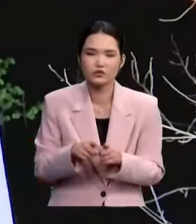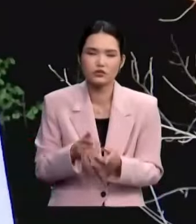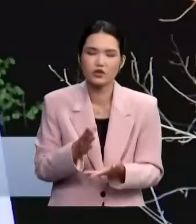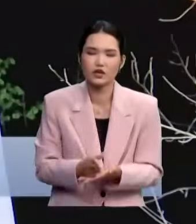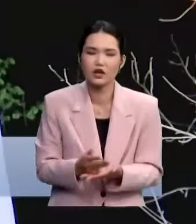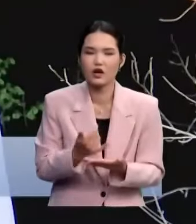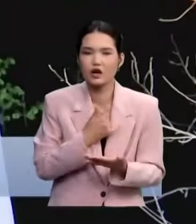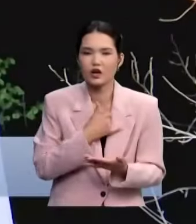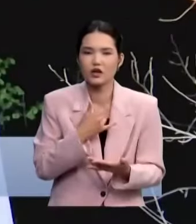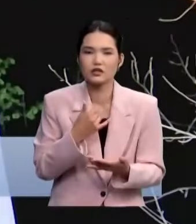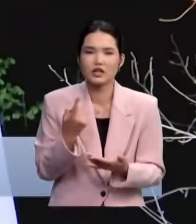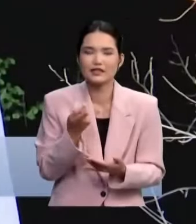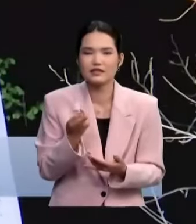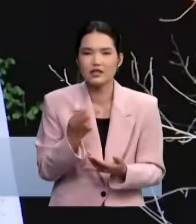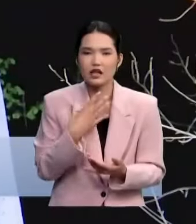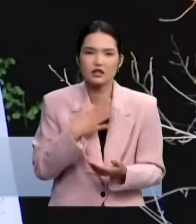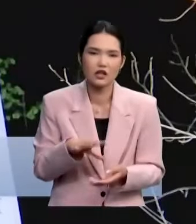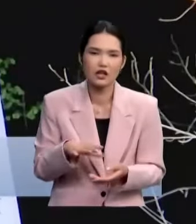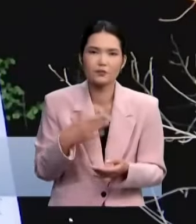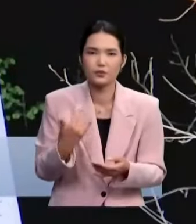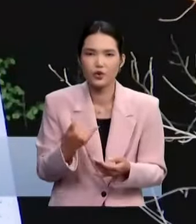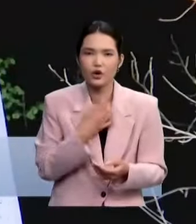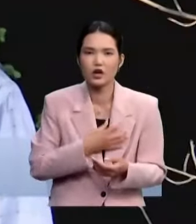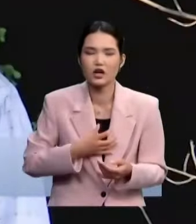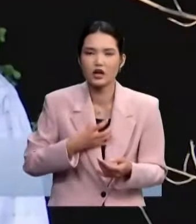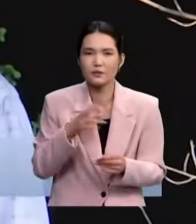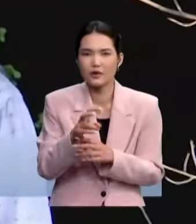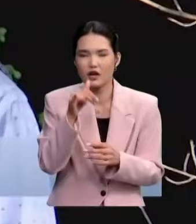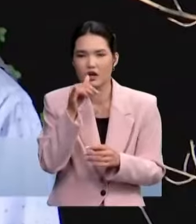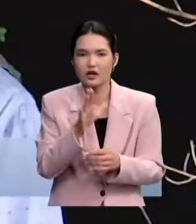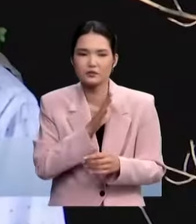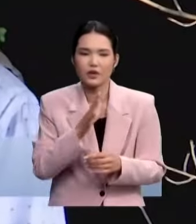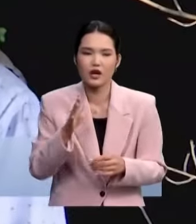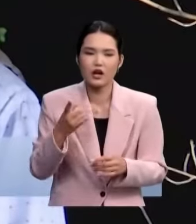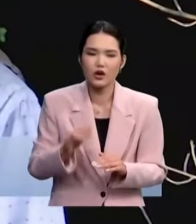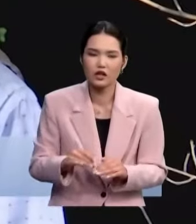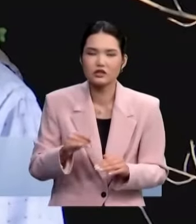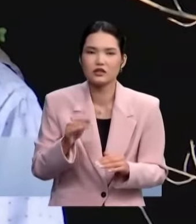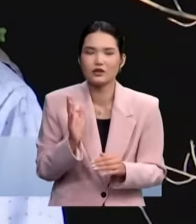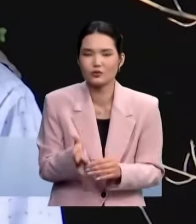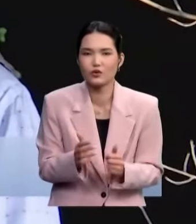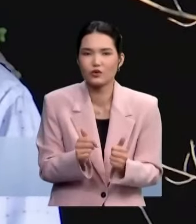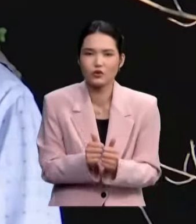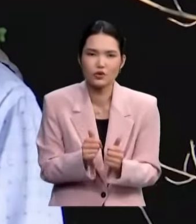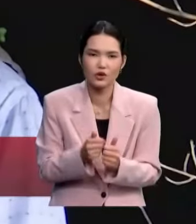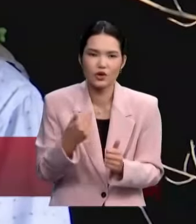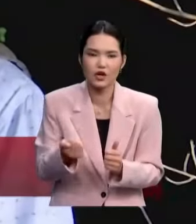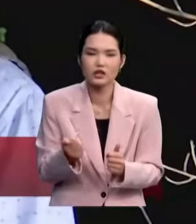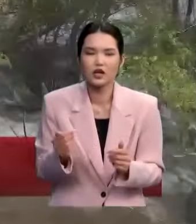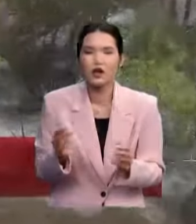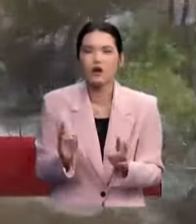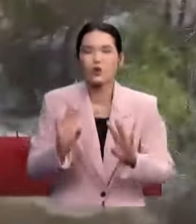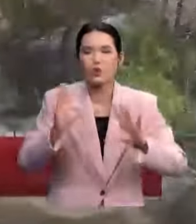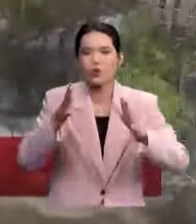мысалға мойнымда бір үйім болған. Бұл үйімді мен өзім балама бердім. Сол үй баламның қолында. Ол үй менікі емес. Ол балам ол үйді өртеп жіберсе де өзі